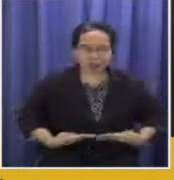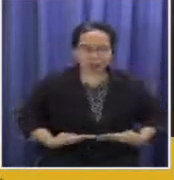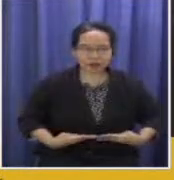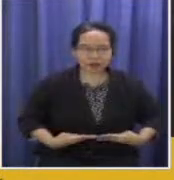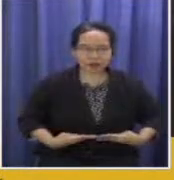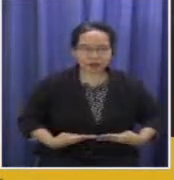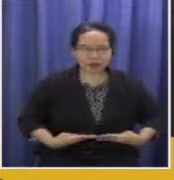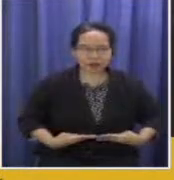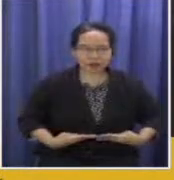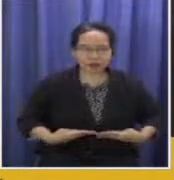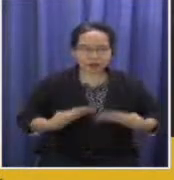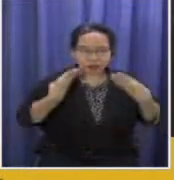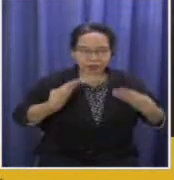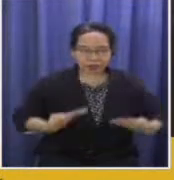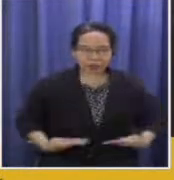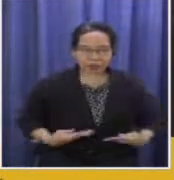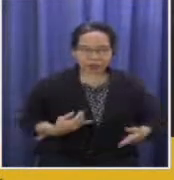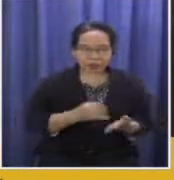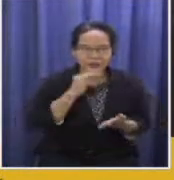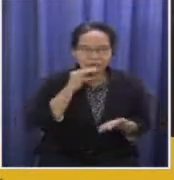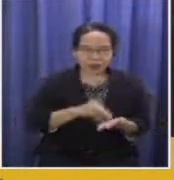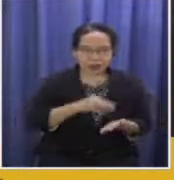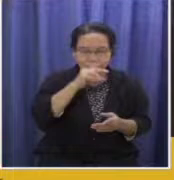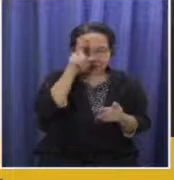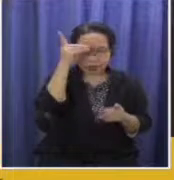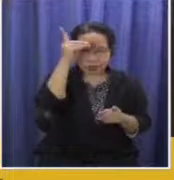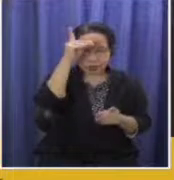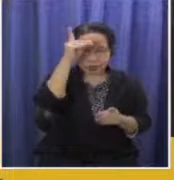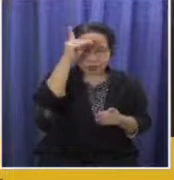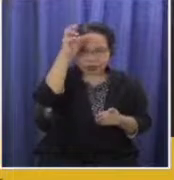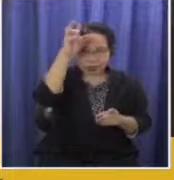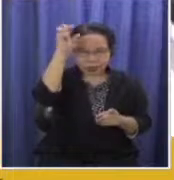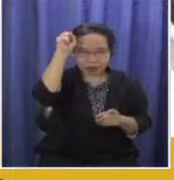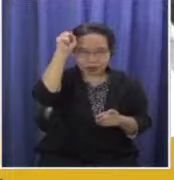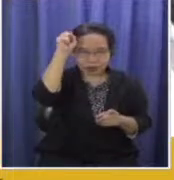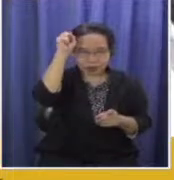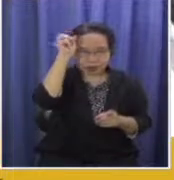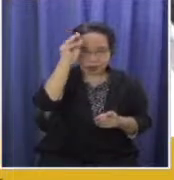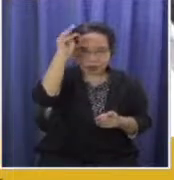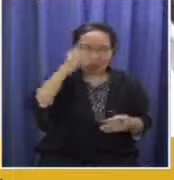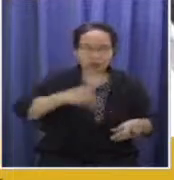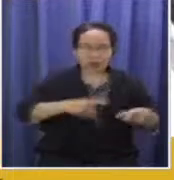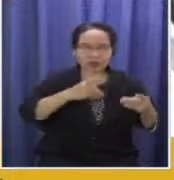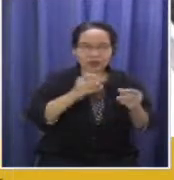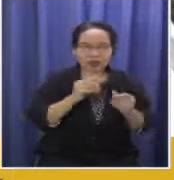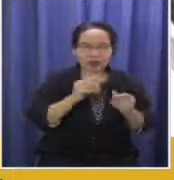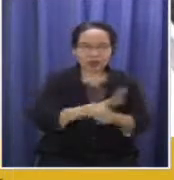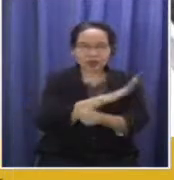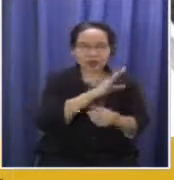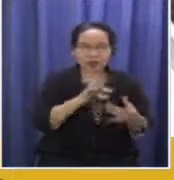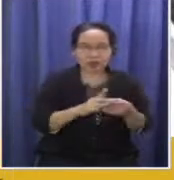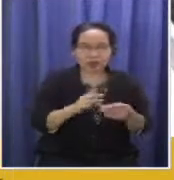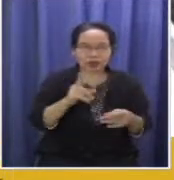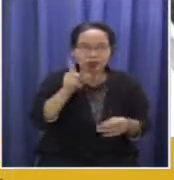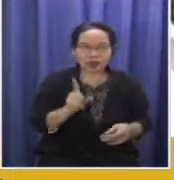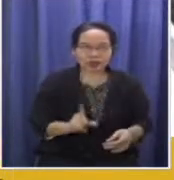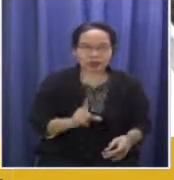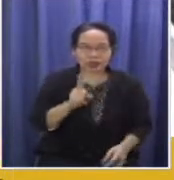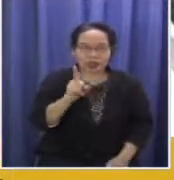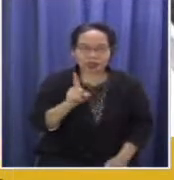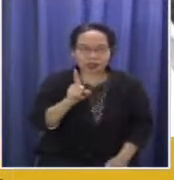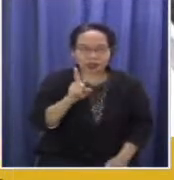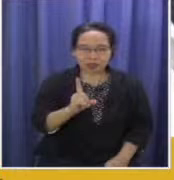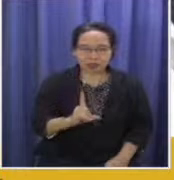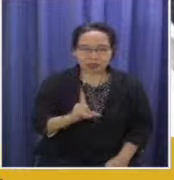गर्दछ। Is it mentioned, Brother Diwas, that in him dwelleth the fullness, 100% of